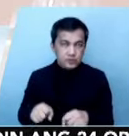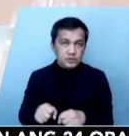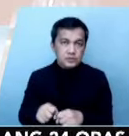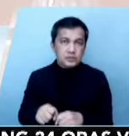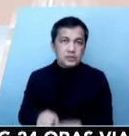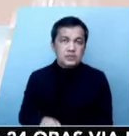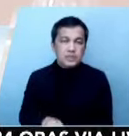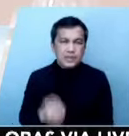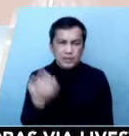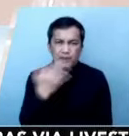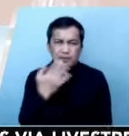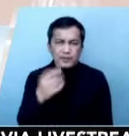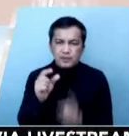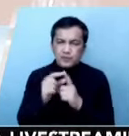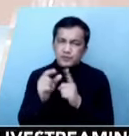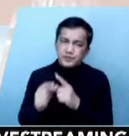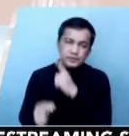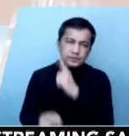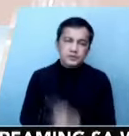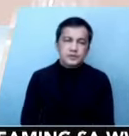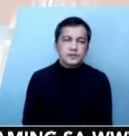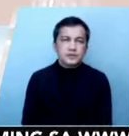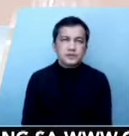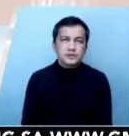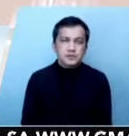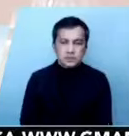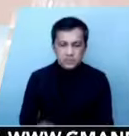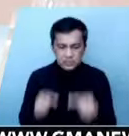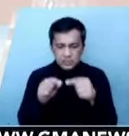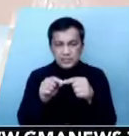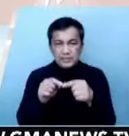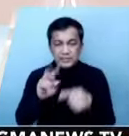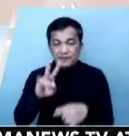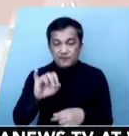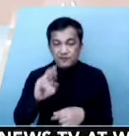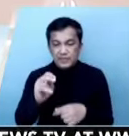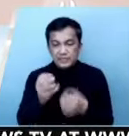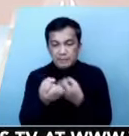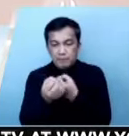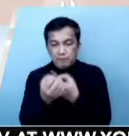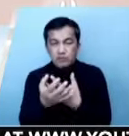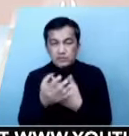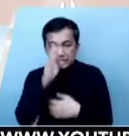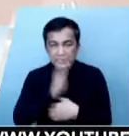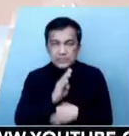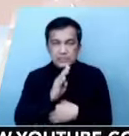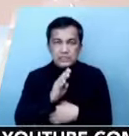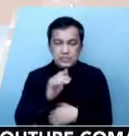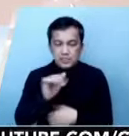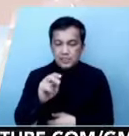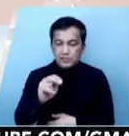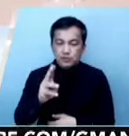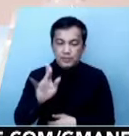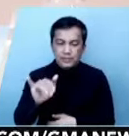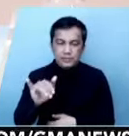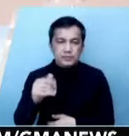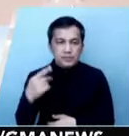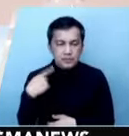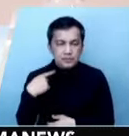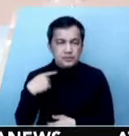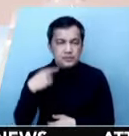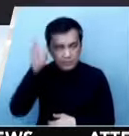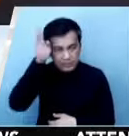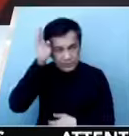aneurysm. Nag-bleed, pumutok yung aneurysm, may congenital anomaly, may AV malformation or congenital anomaly